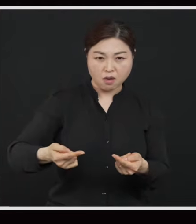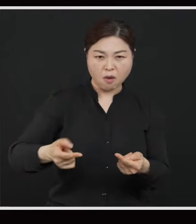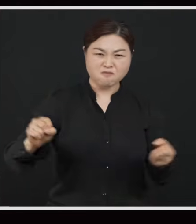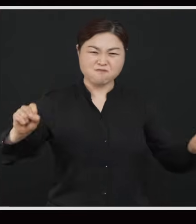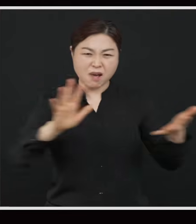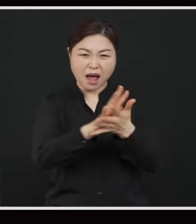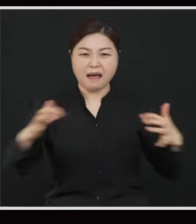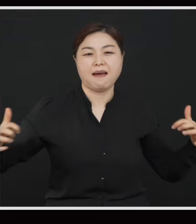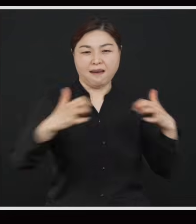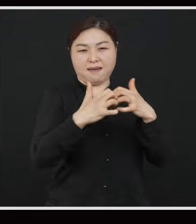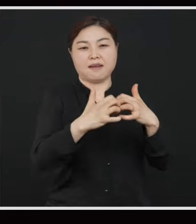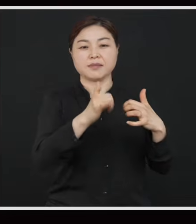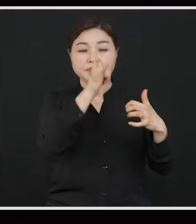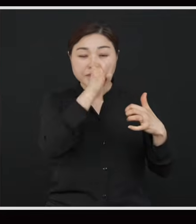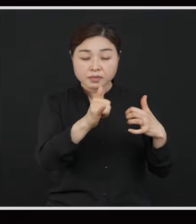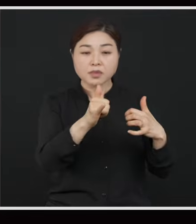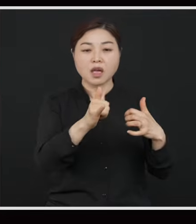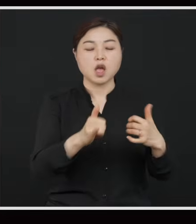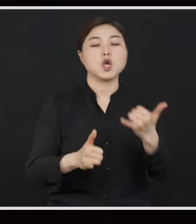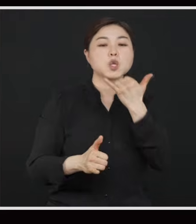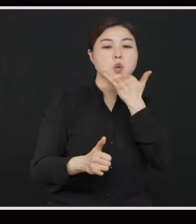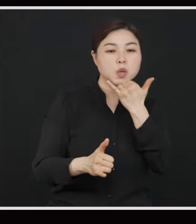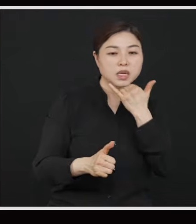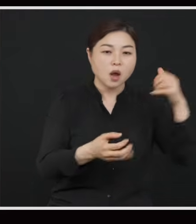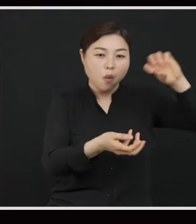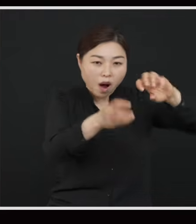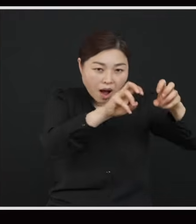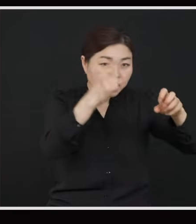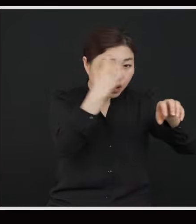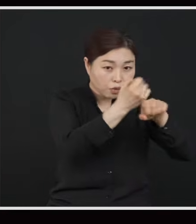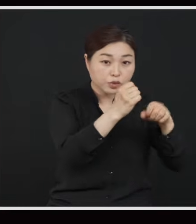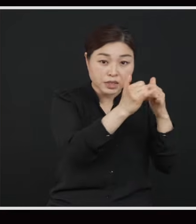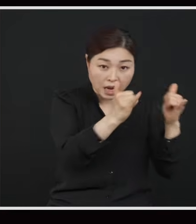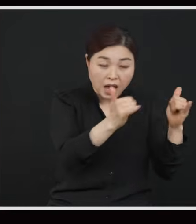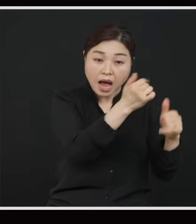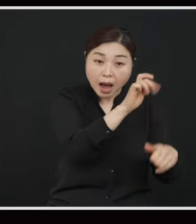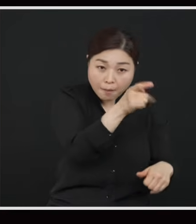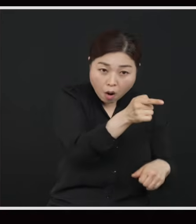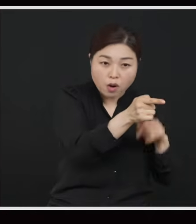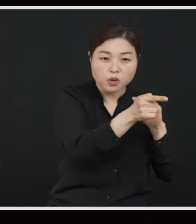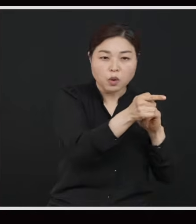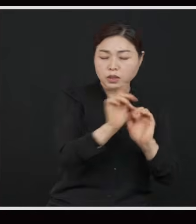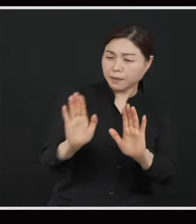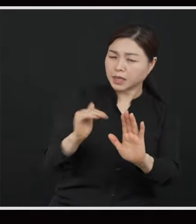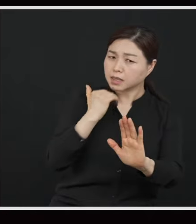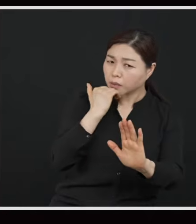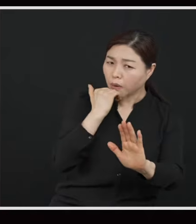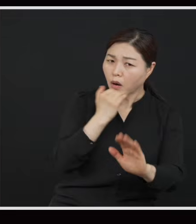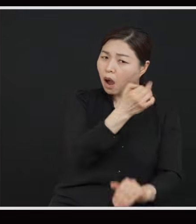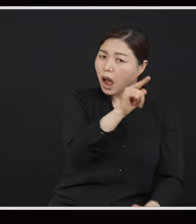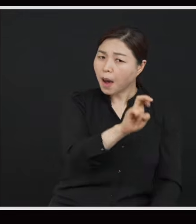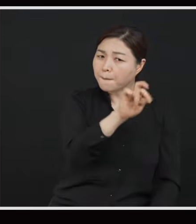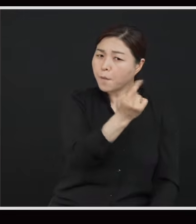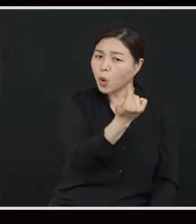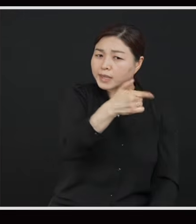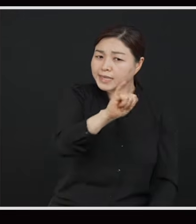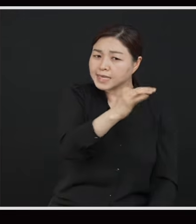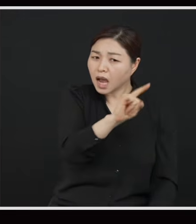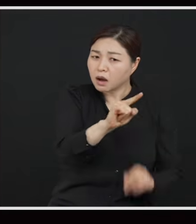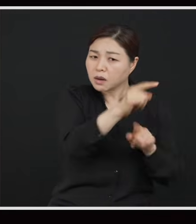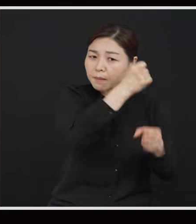크게 벌어지는데 독일 화학자들 프리츠 하버 및 그의 동료들이 잠깐만 우리